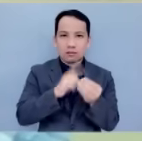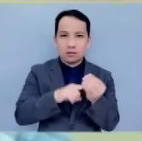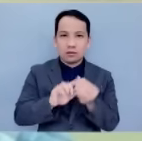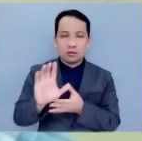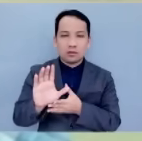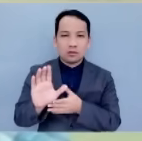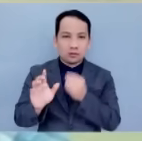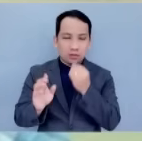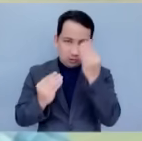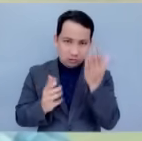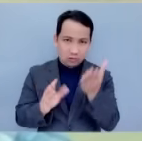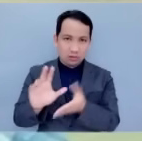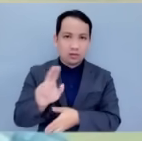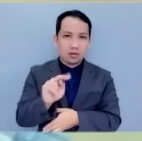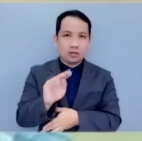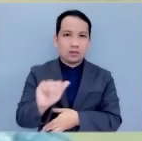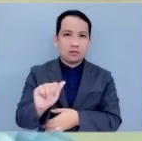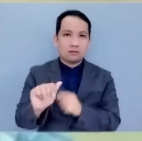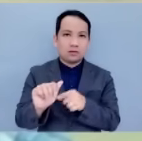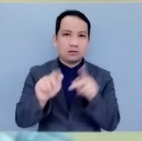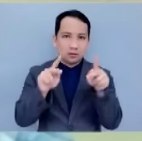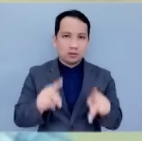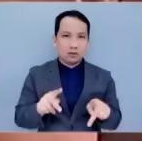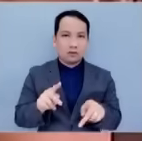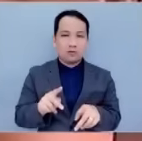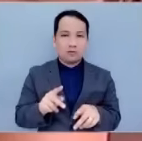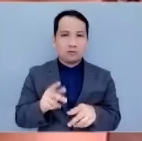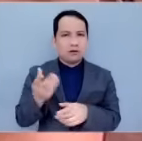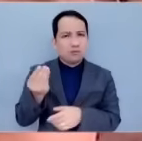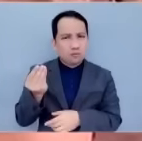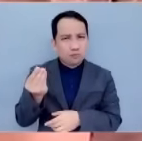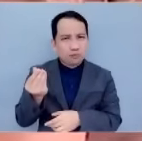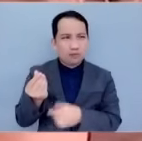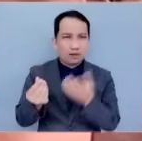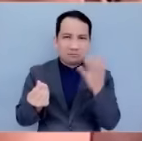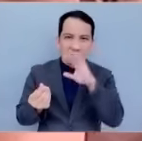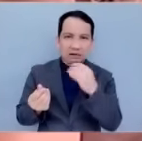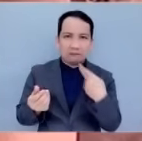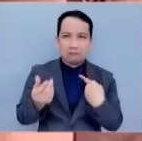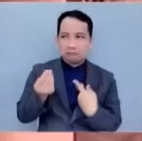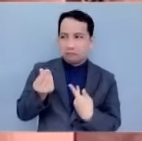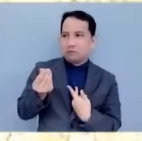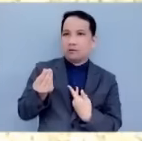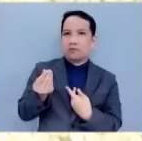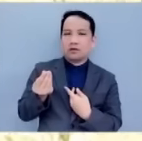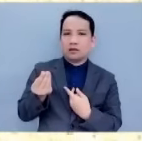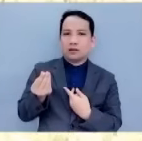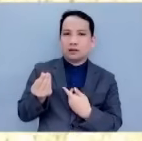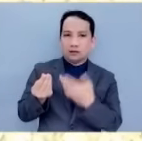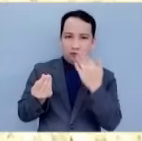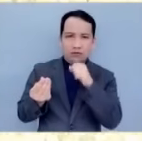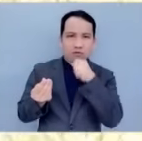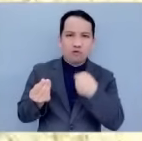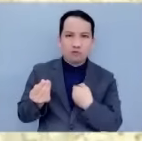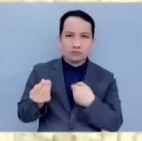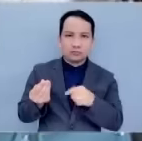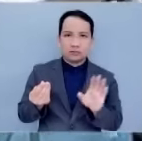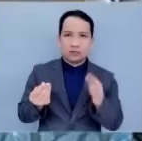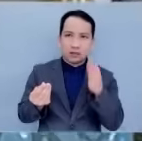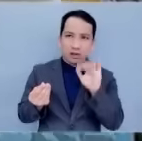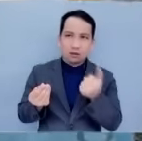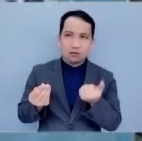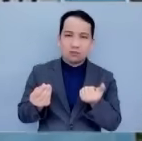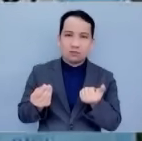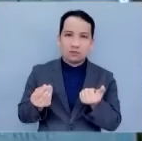unscrupulous NFA people to make some money. Paano mo masasabing old stocks na yan? Pwede